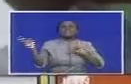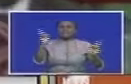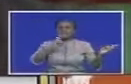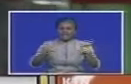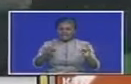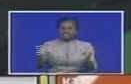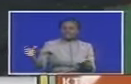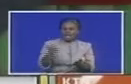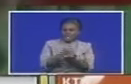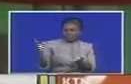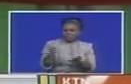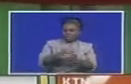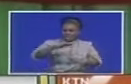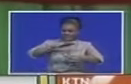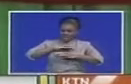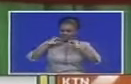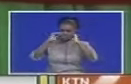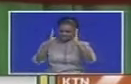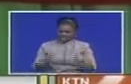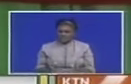recruit enough teachers in this country.